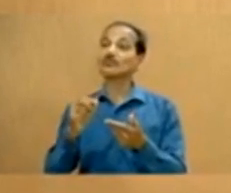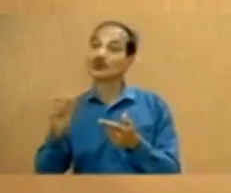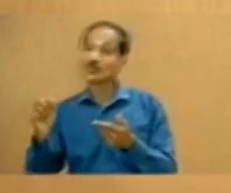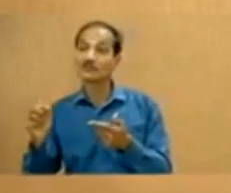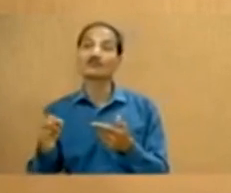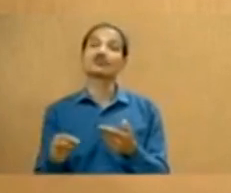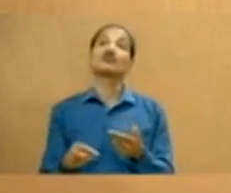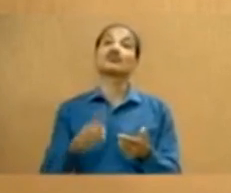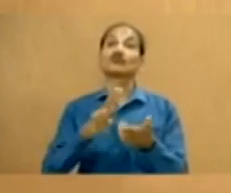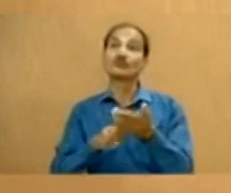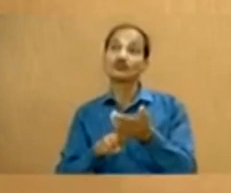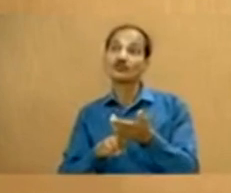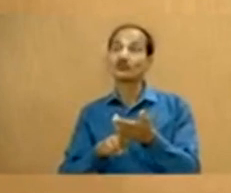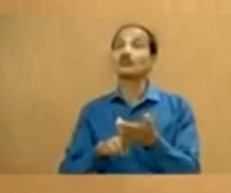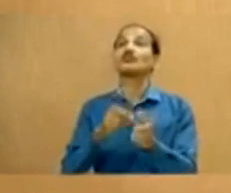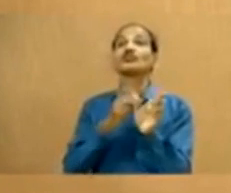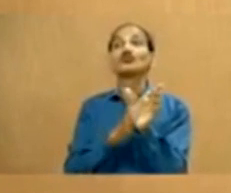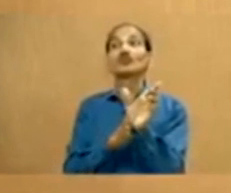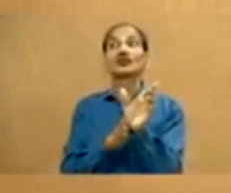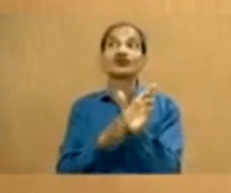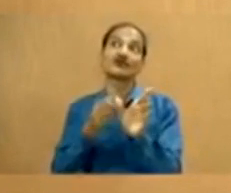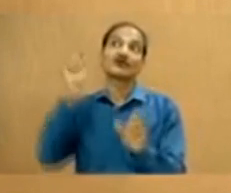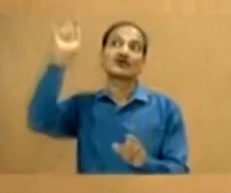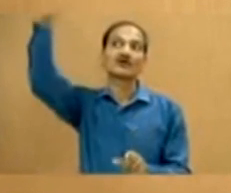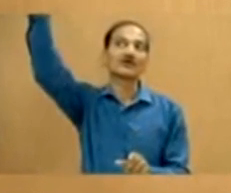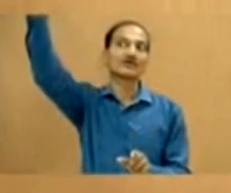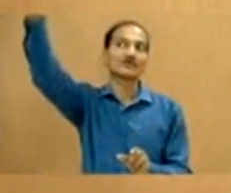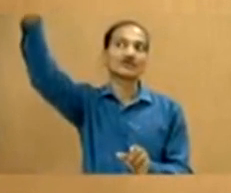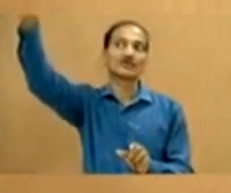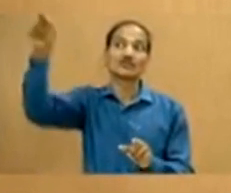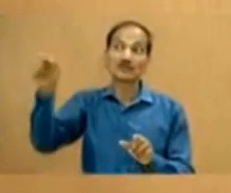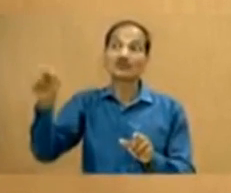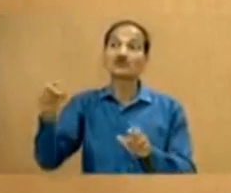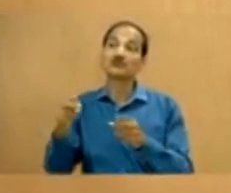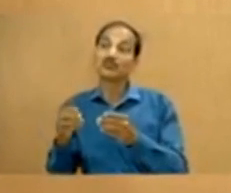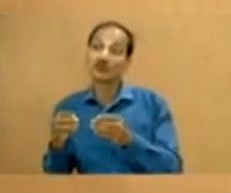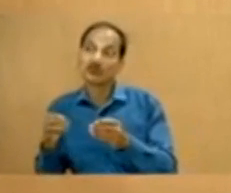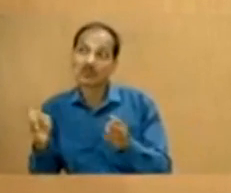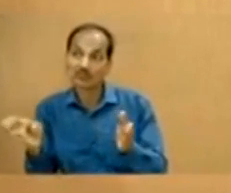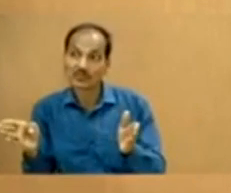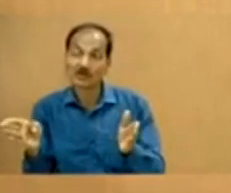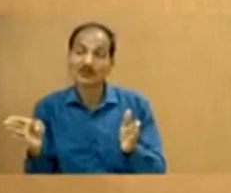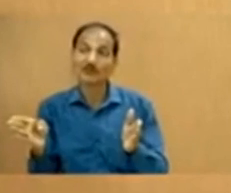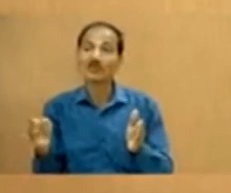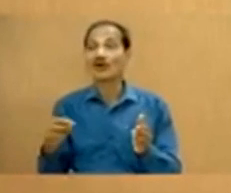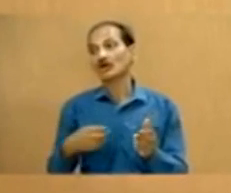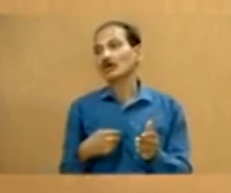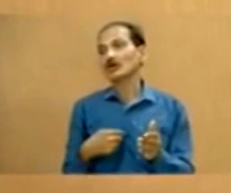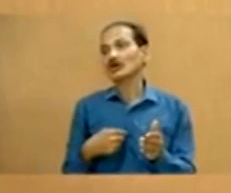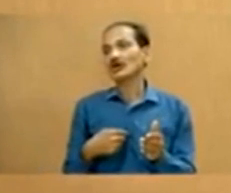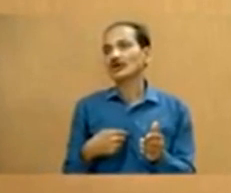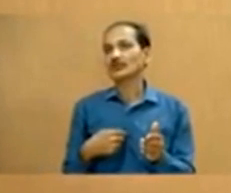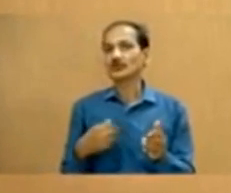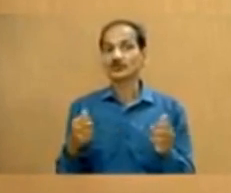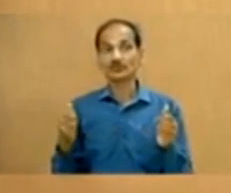ମଧ୍ୟ ପର୍ ସ୍କୋୟାର କିଲୋମିଟର ହିସାବରେ ତା'ର ଜନବହୁଳତା ଅଛି। ତେଣୁ ଆମେ ଯଦି ସତର୍କ ନ ରହିବା